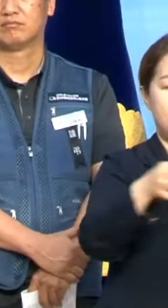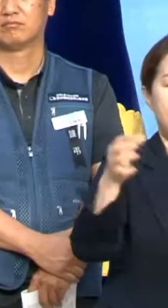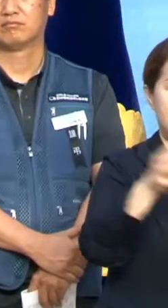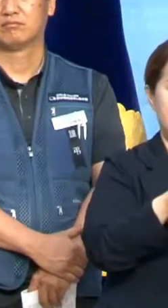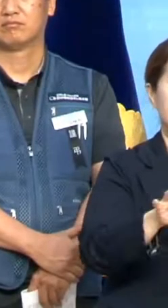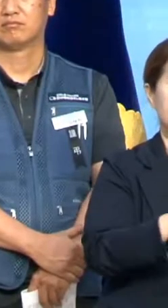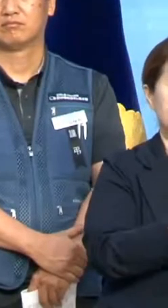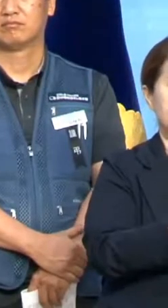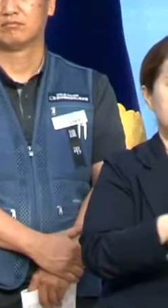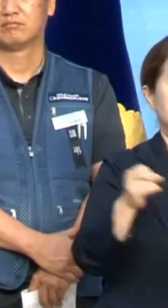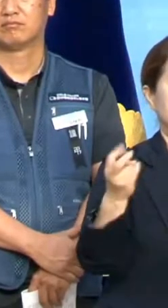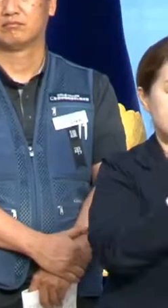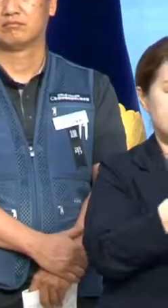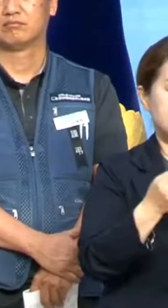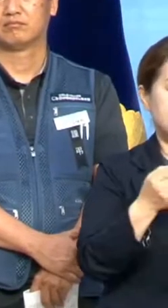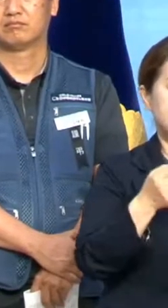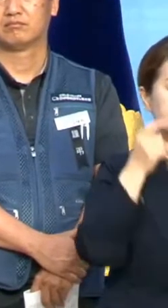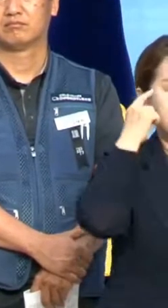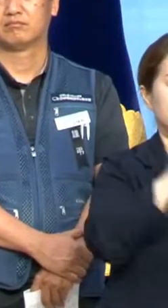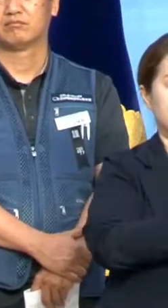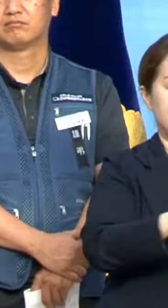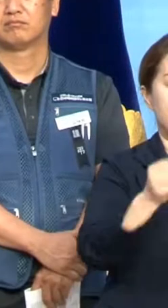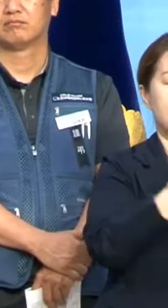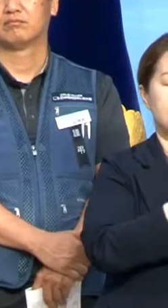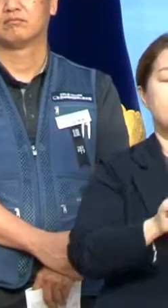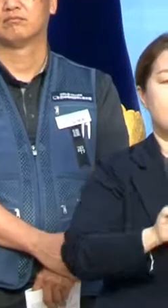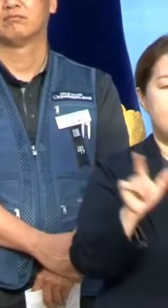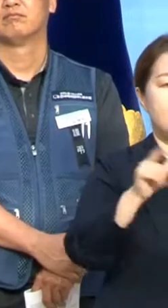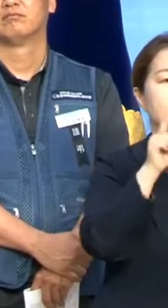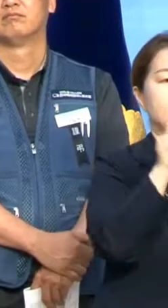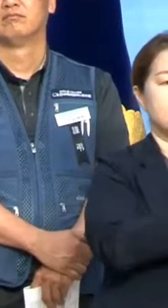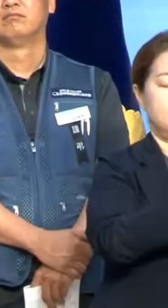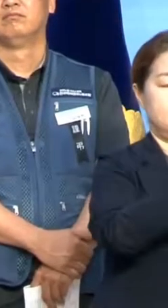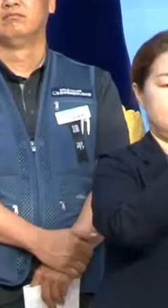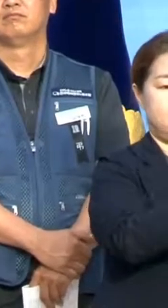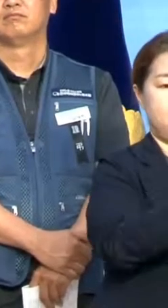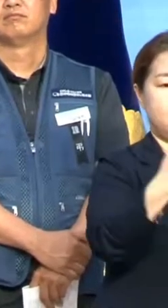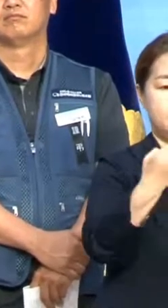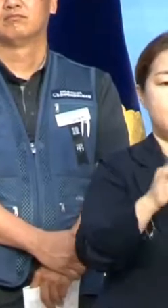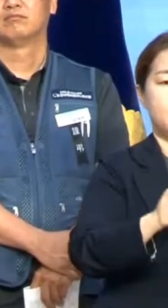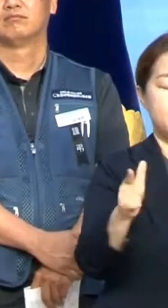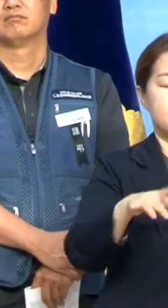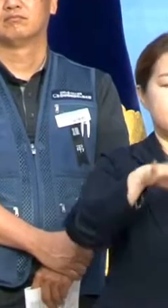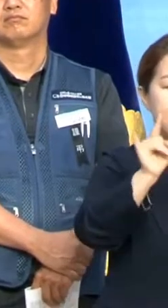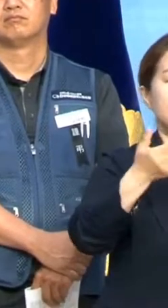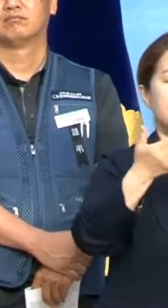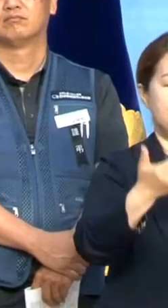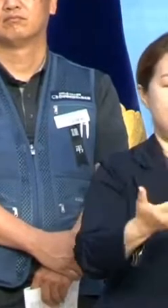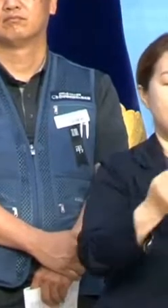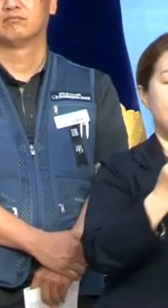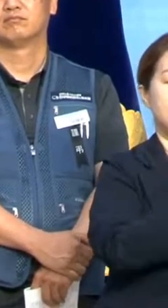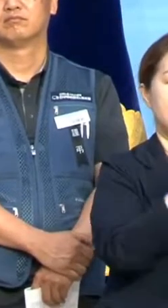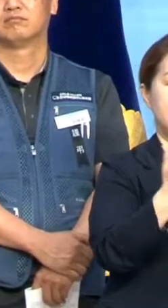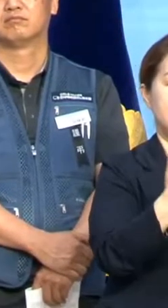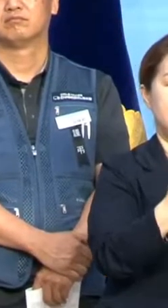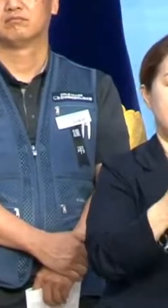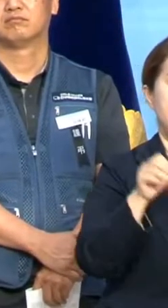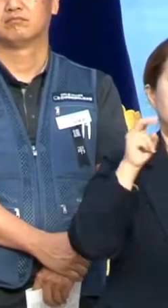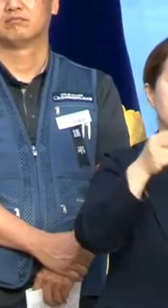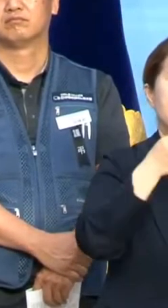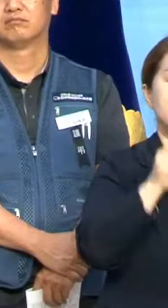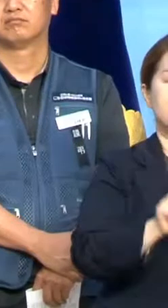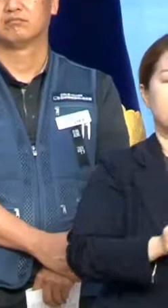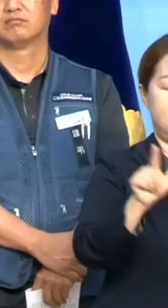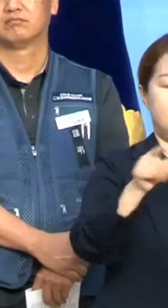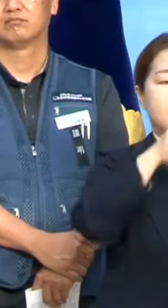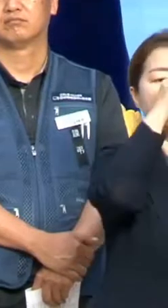리프레시 데이 로 지정하면서 28년만에 택배 운동자들은 최초의 휴가를 갖게 되었습니다 이 택배 없는 날이